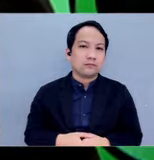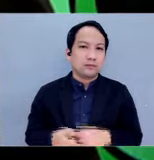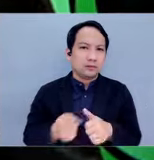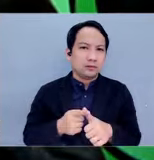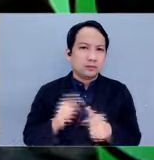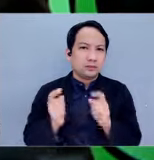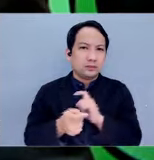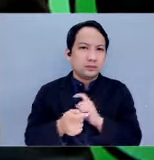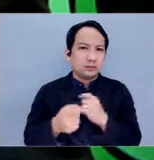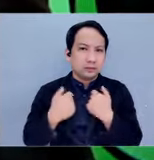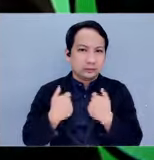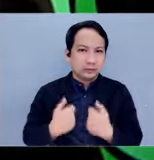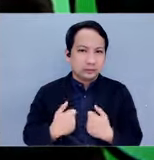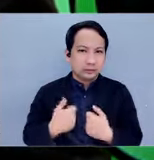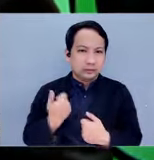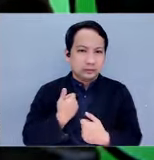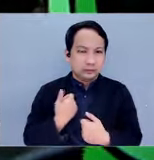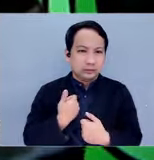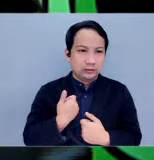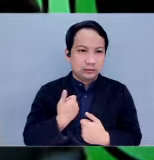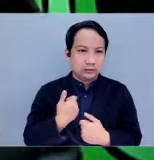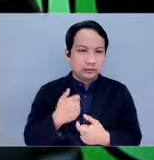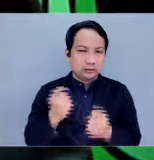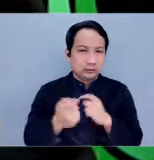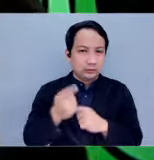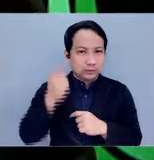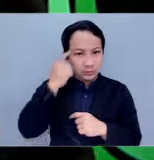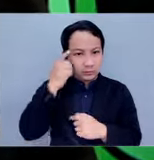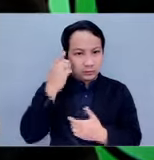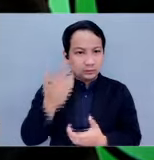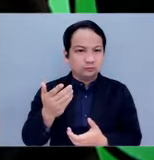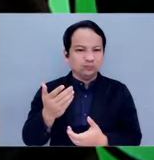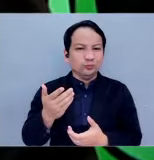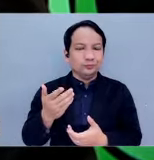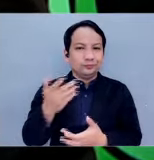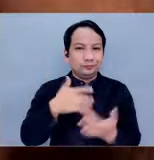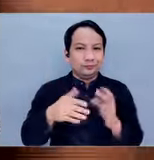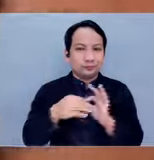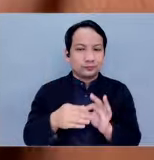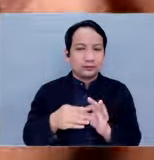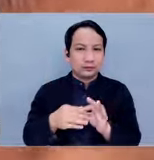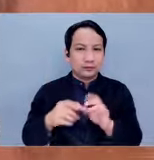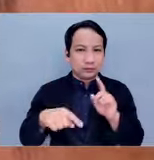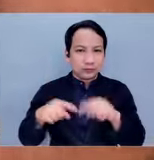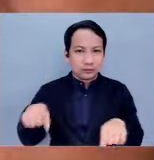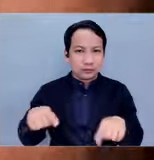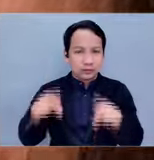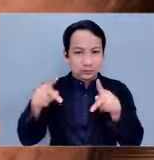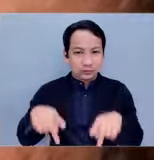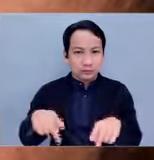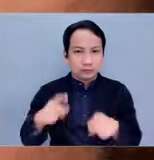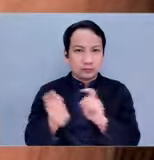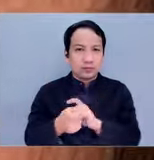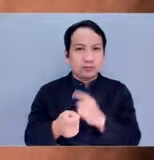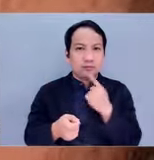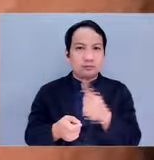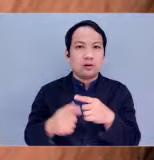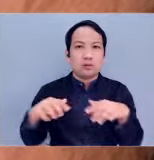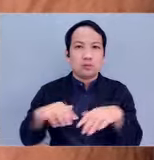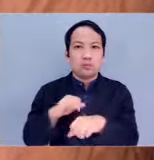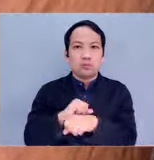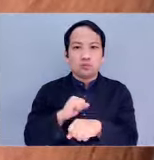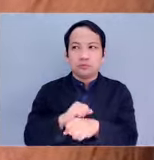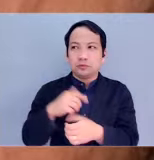sa kilos, pagbabago sa pag-iisip, pagbabago sa pakikisalamuhan nila sa ibang tao, pagbabago sa, let's say, sa trabaho nila o sa